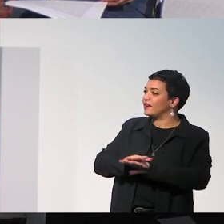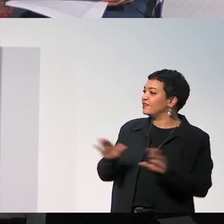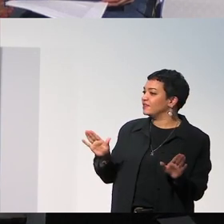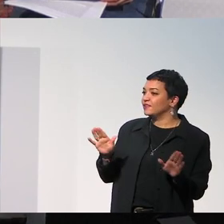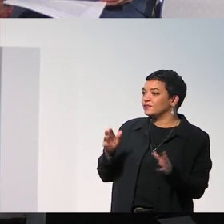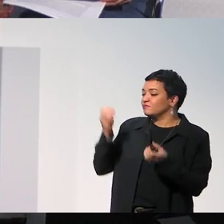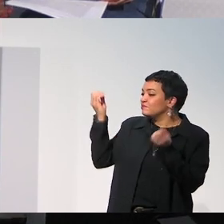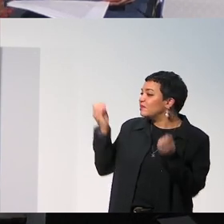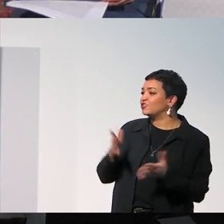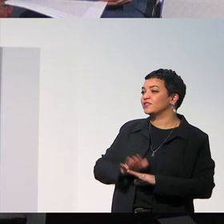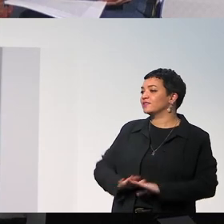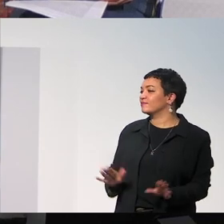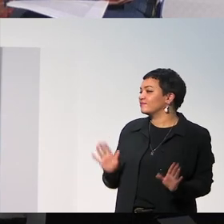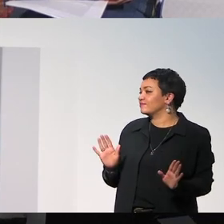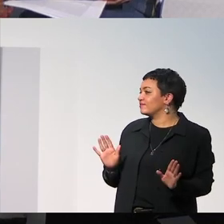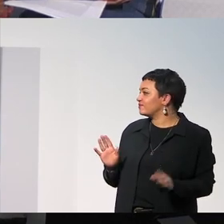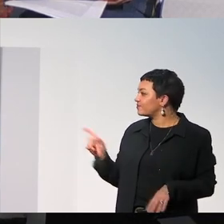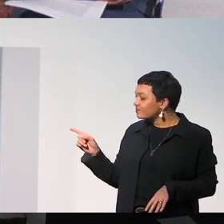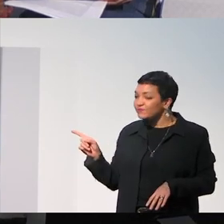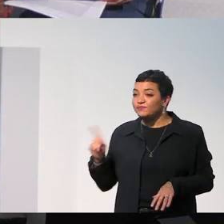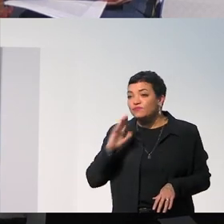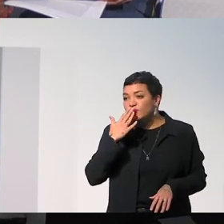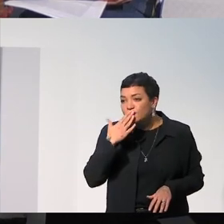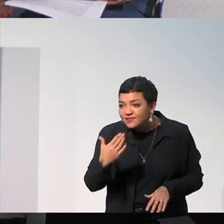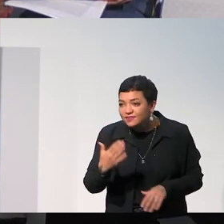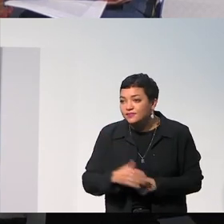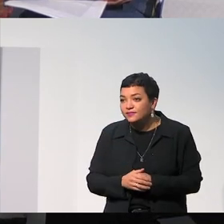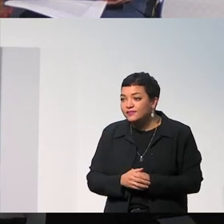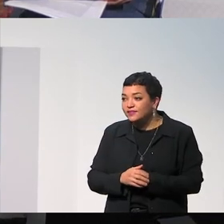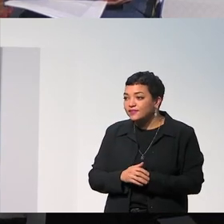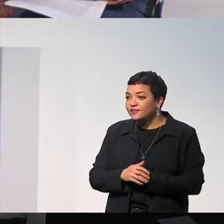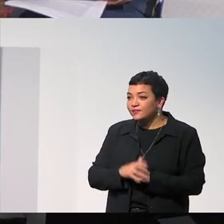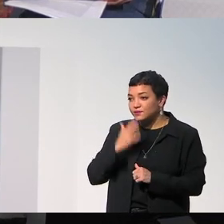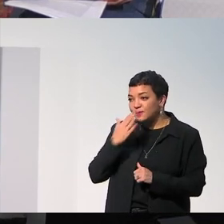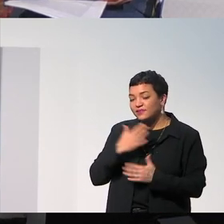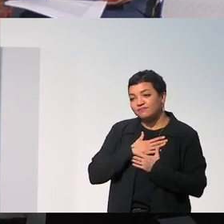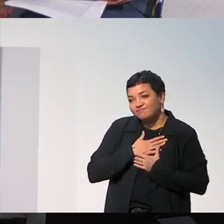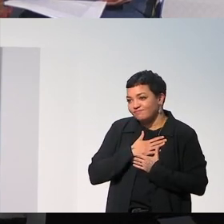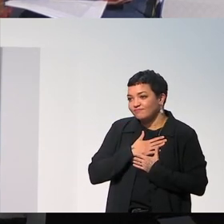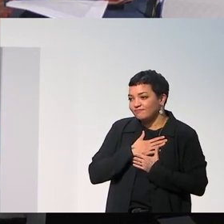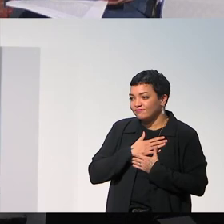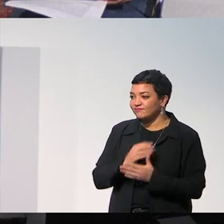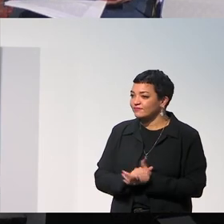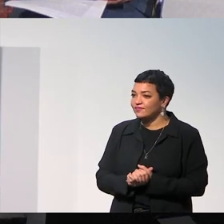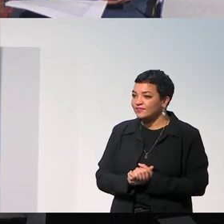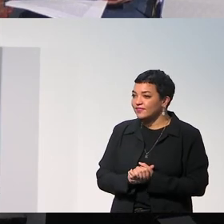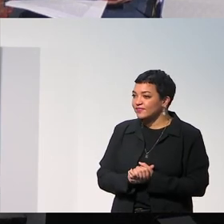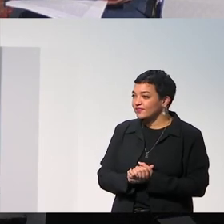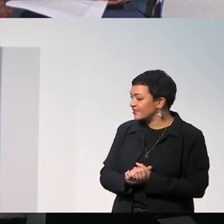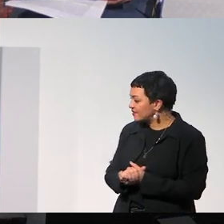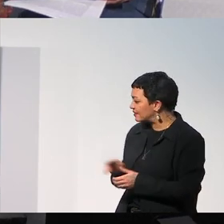c'est magique, ce livre. Ce livre est magique. Je vous remercie. Je suis très, très touchée.